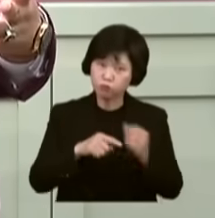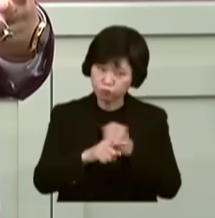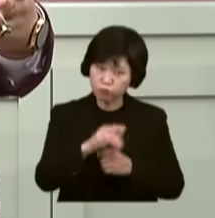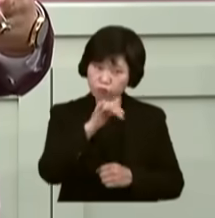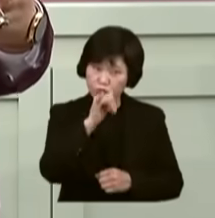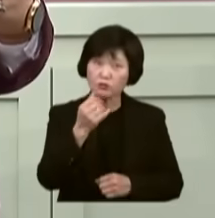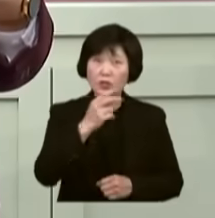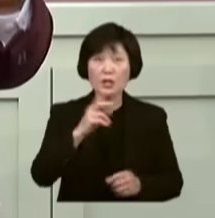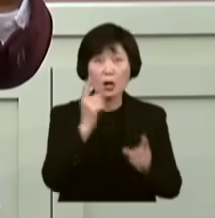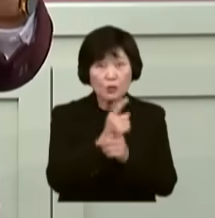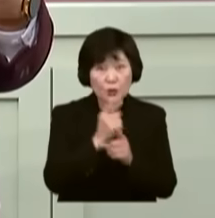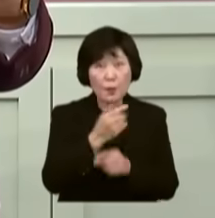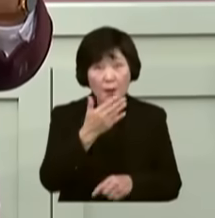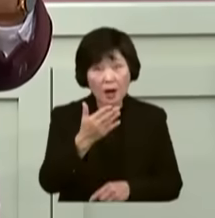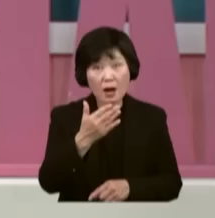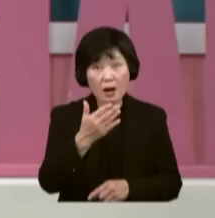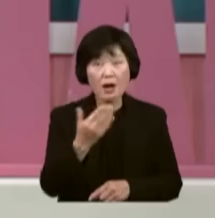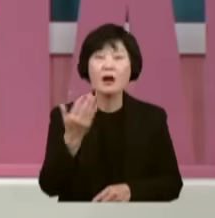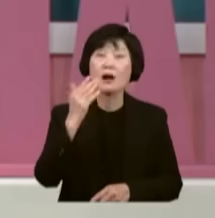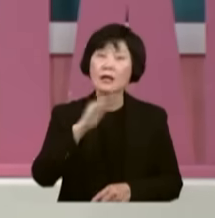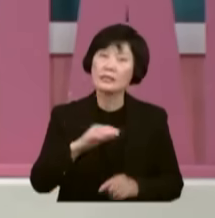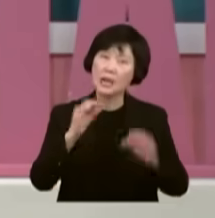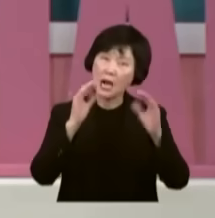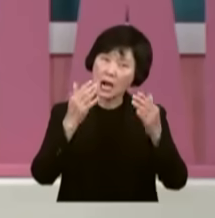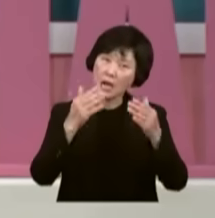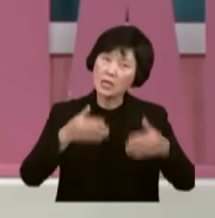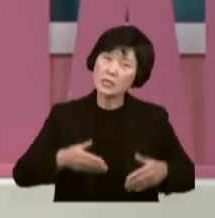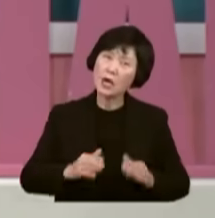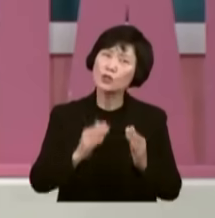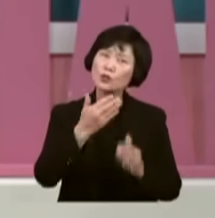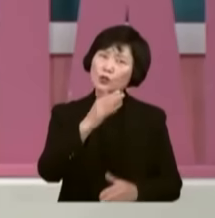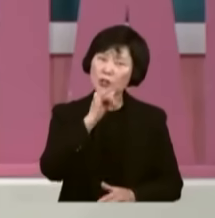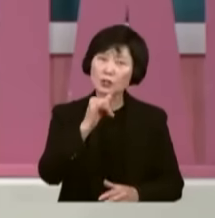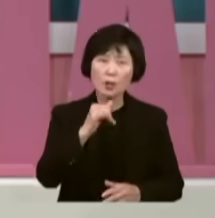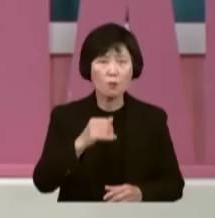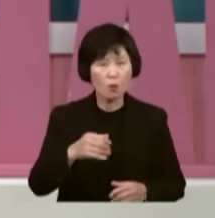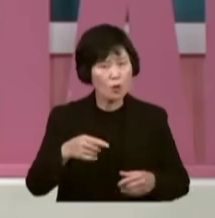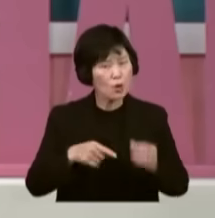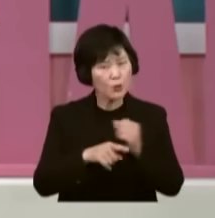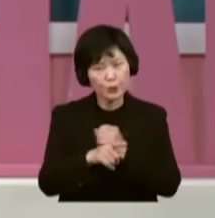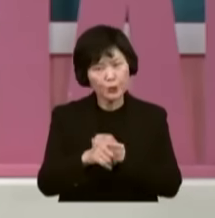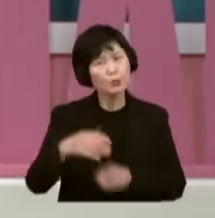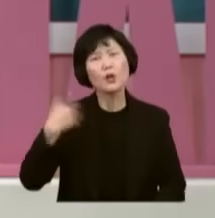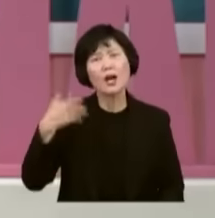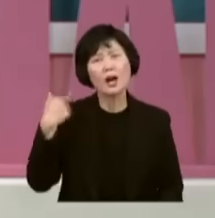있어야 치료를 하고 원인이 있어야 거기에 맞는 이제 아이를 가질 수가 있는데 원인